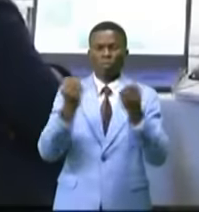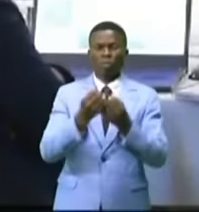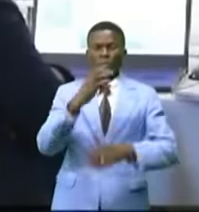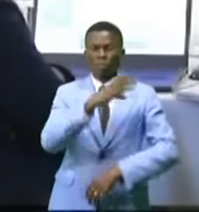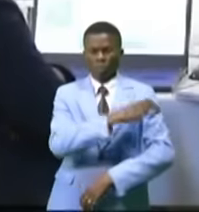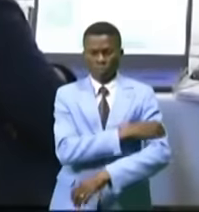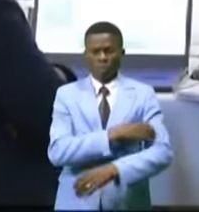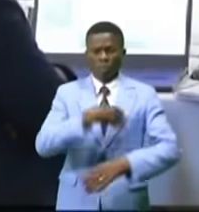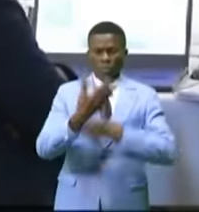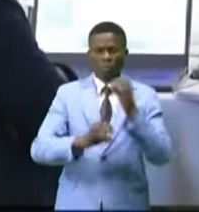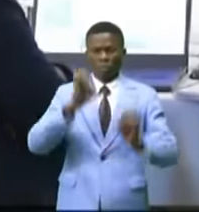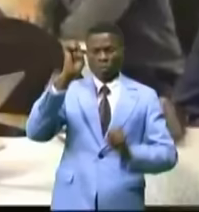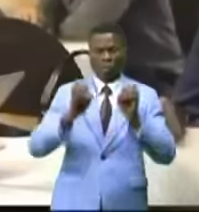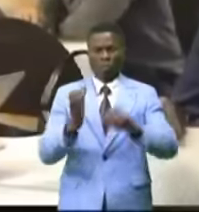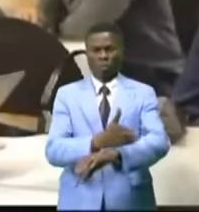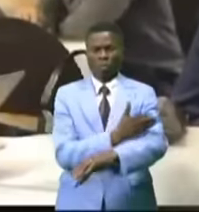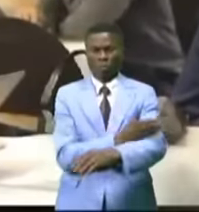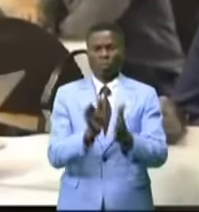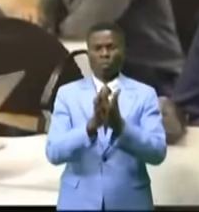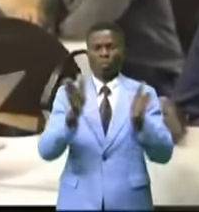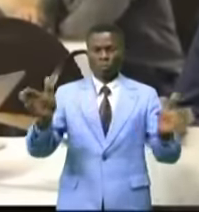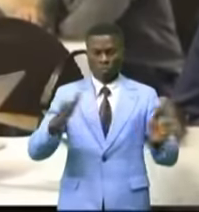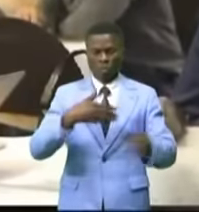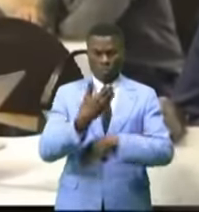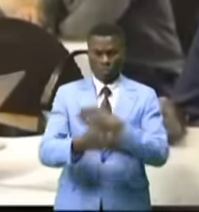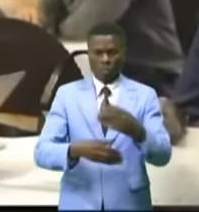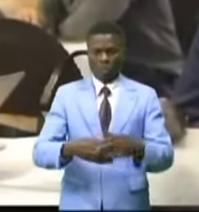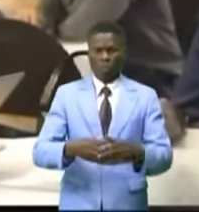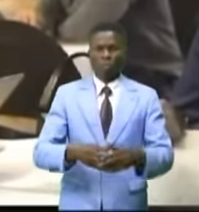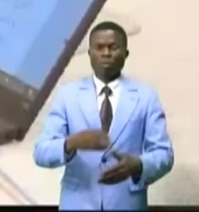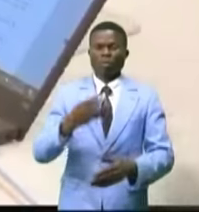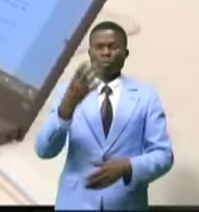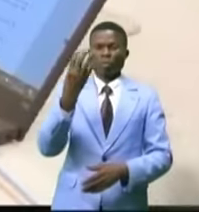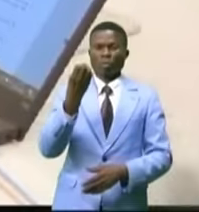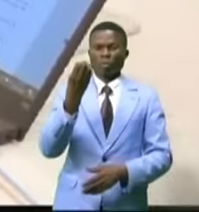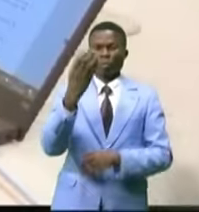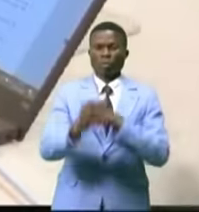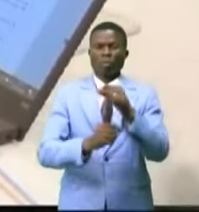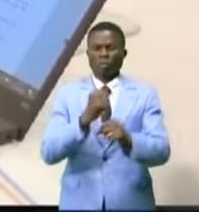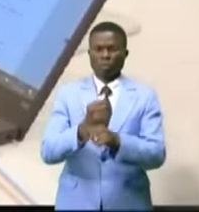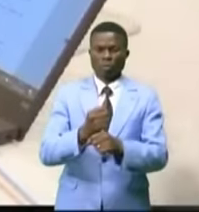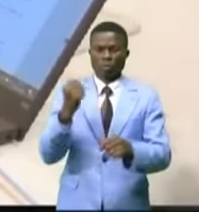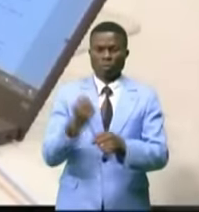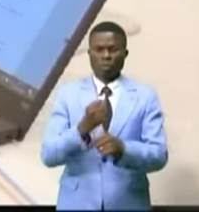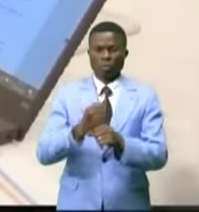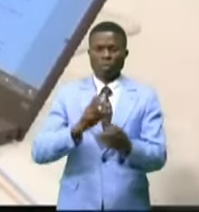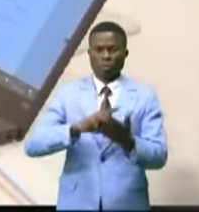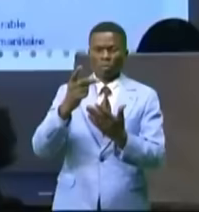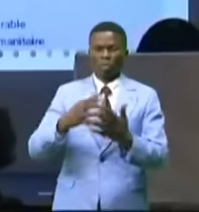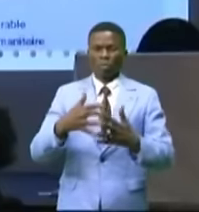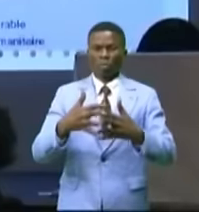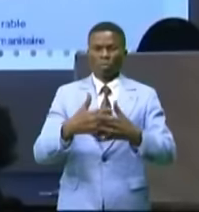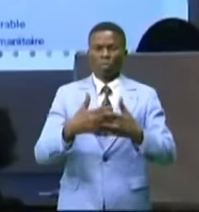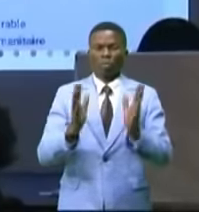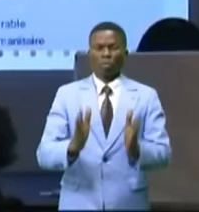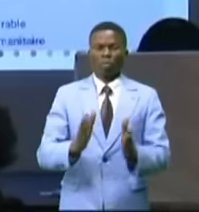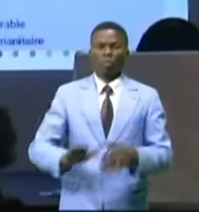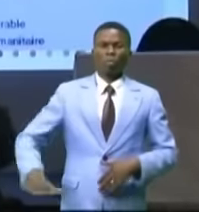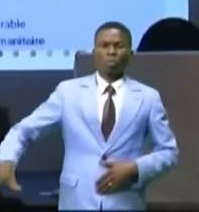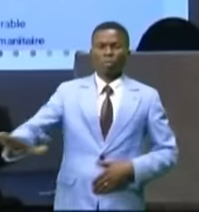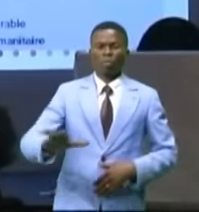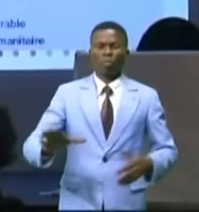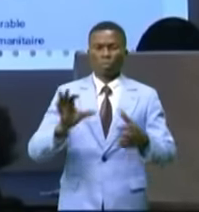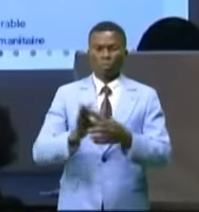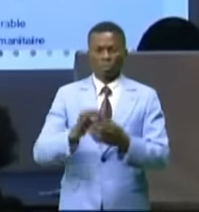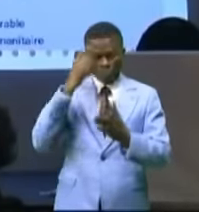vont évaluer les progrès collectifs réalisés durant la 4e année de la mise en œuvre du cadre de coopération des Nations Unies pour